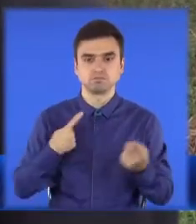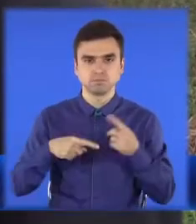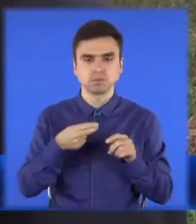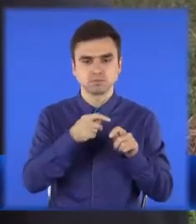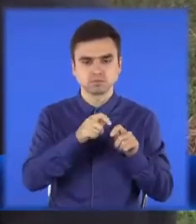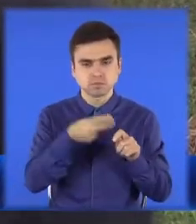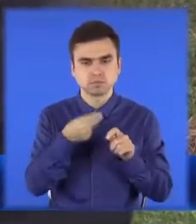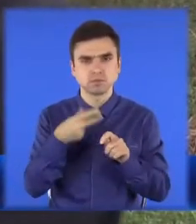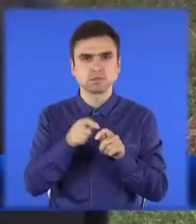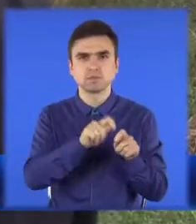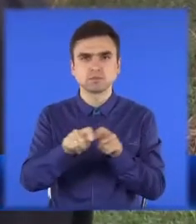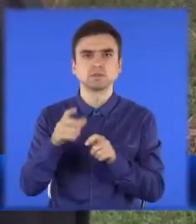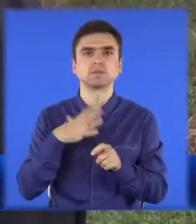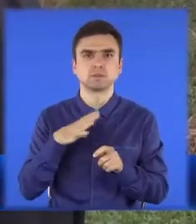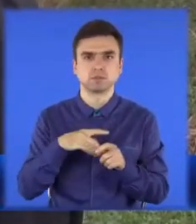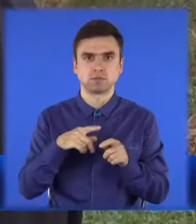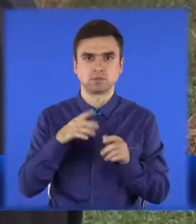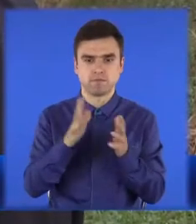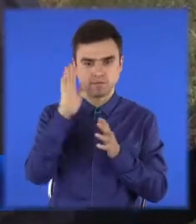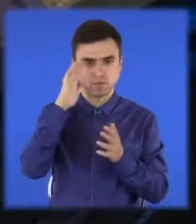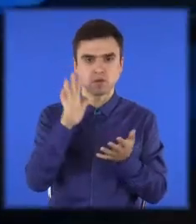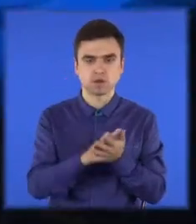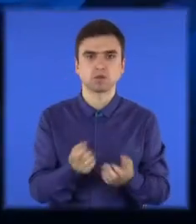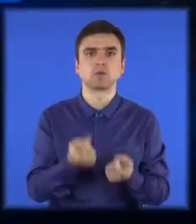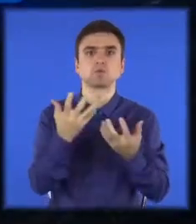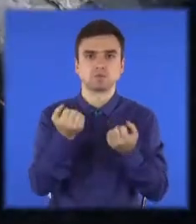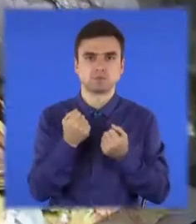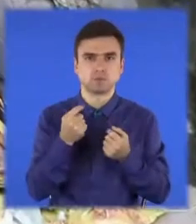і хто ж впливає на хімічний состав наших вод.